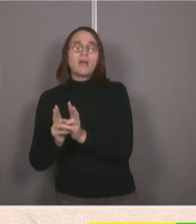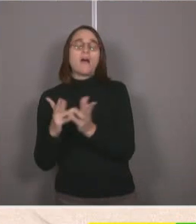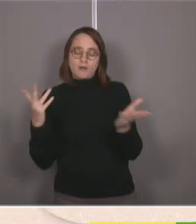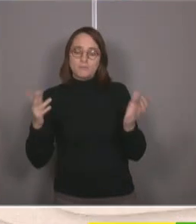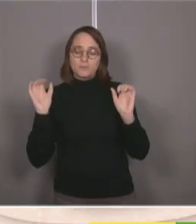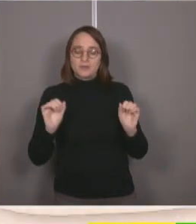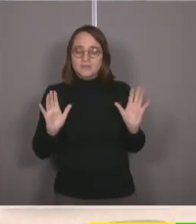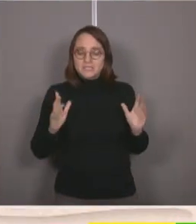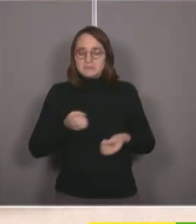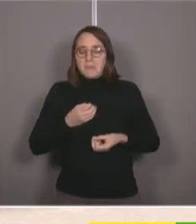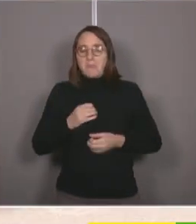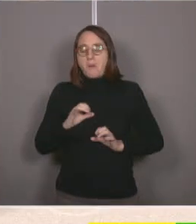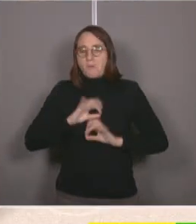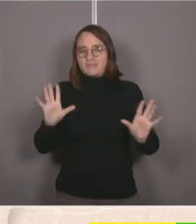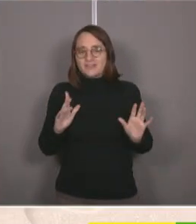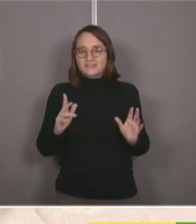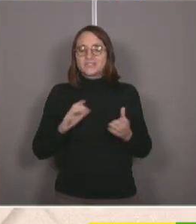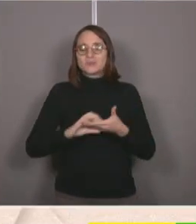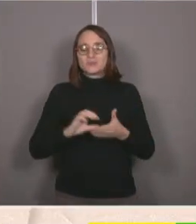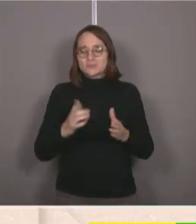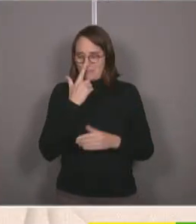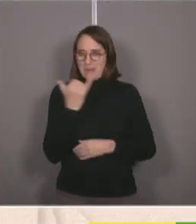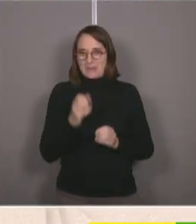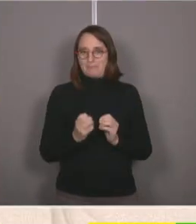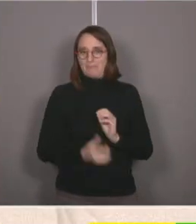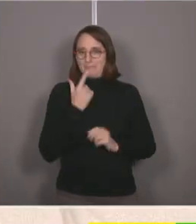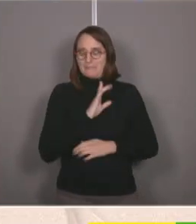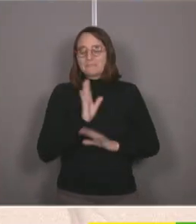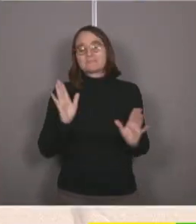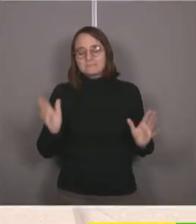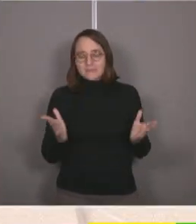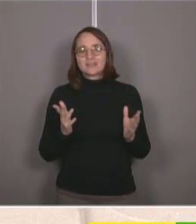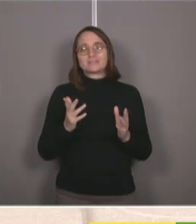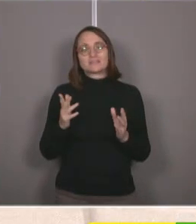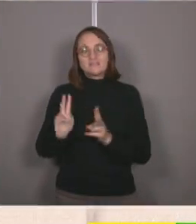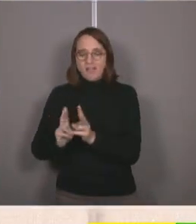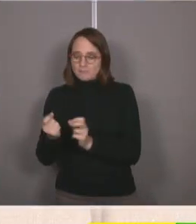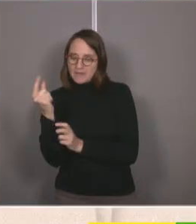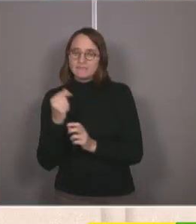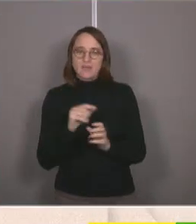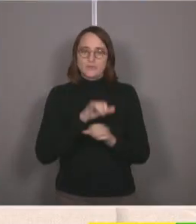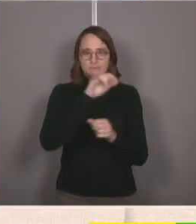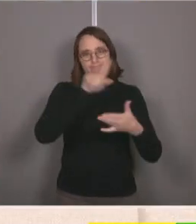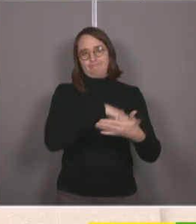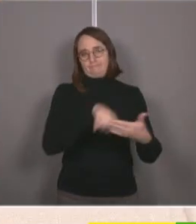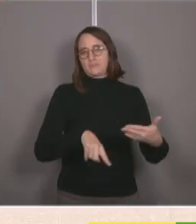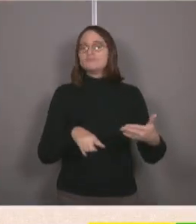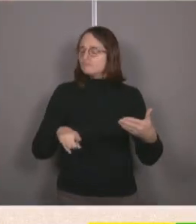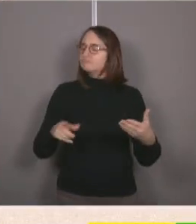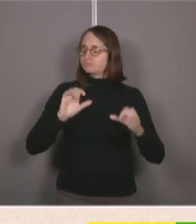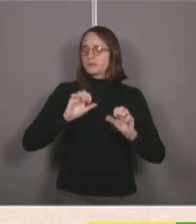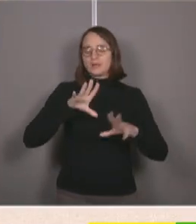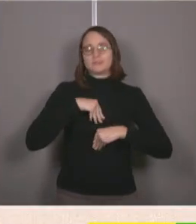pas de commentaires sur la situation toulousaine, ce n'est pas la peine. Mais on voit très bien la hiérarchie de l'acceptabilité. Et qu'est-ce qui est